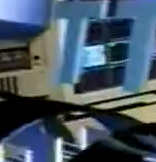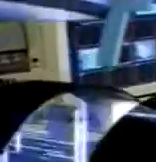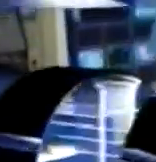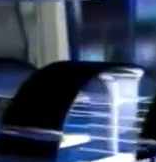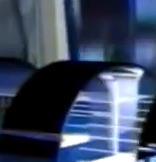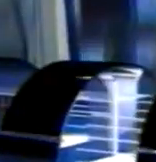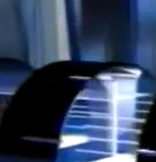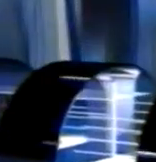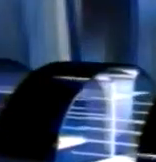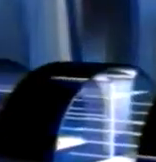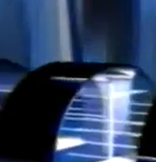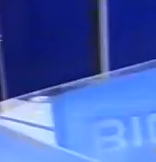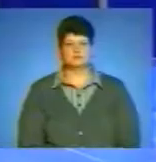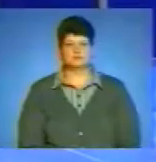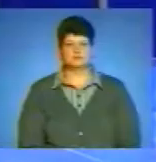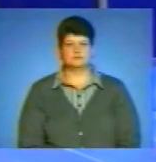Музика